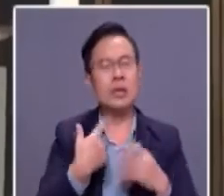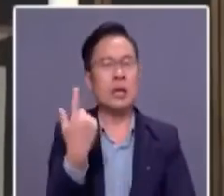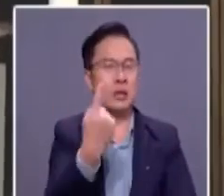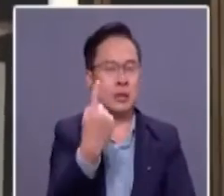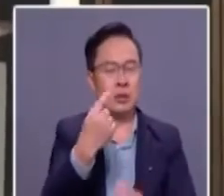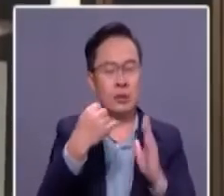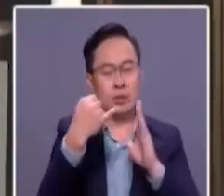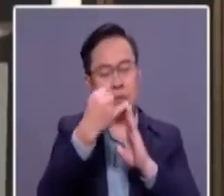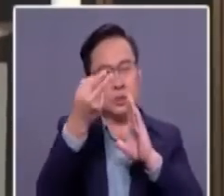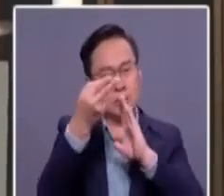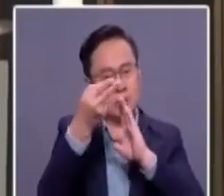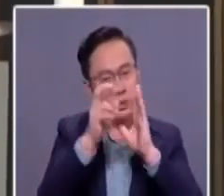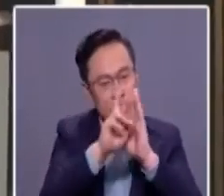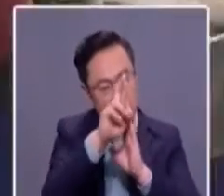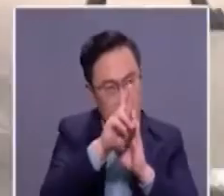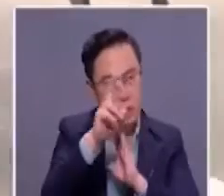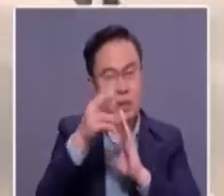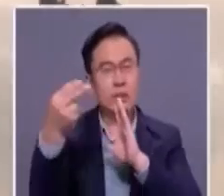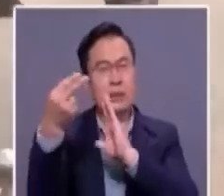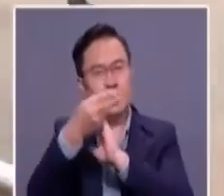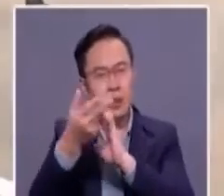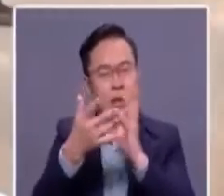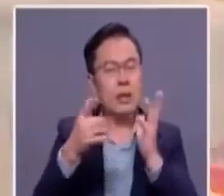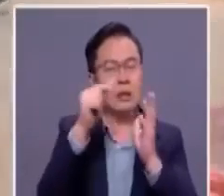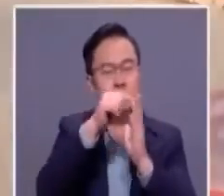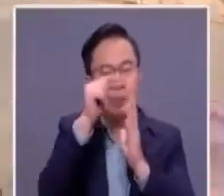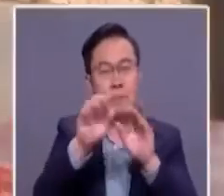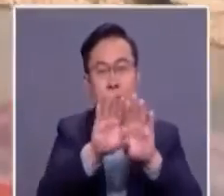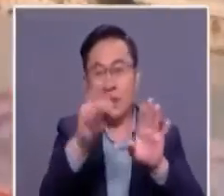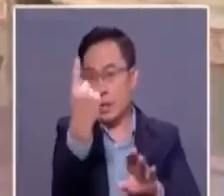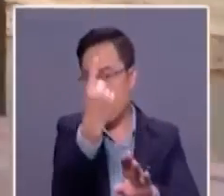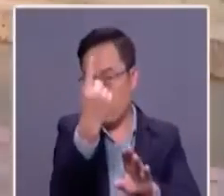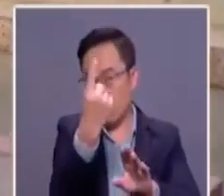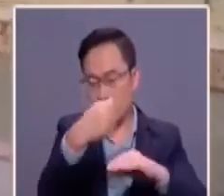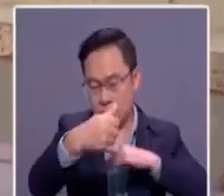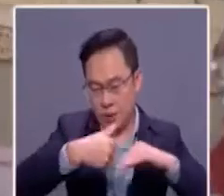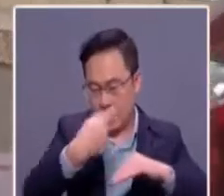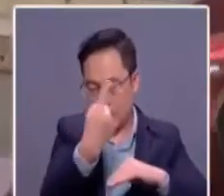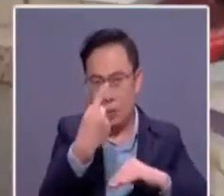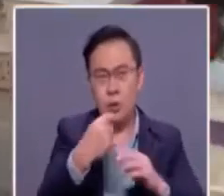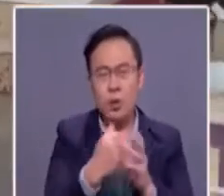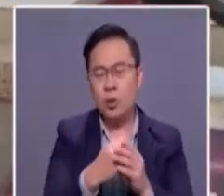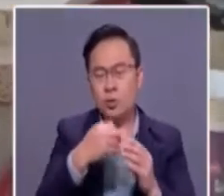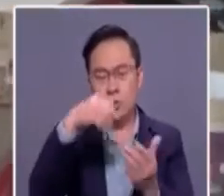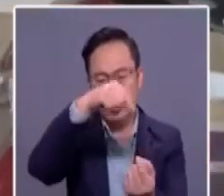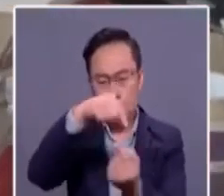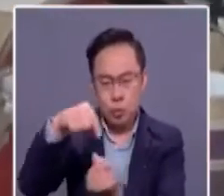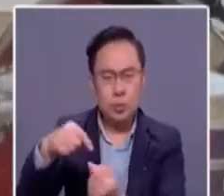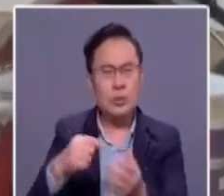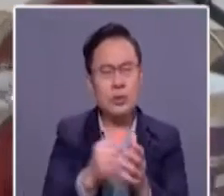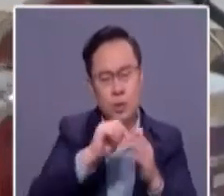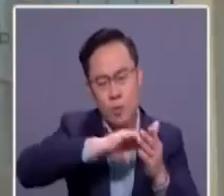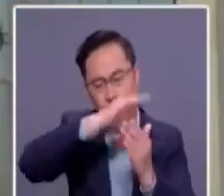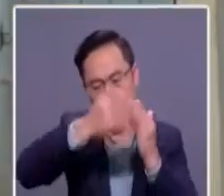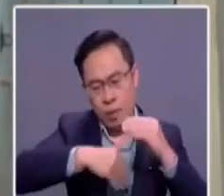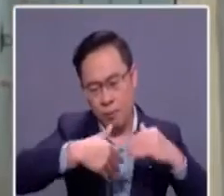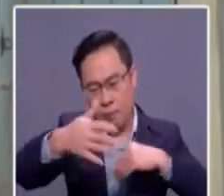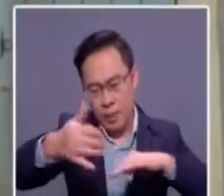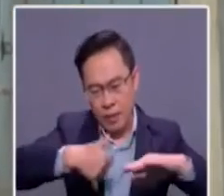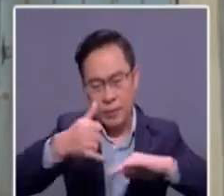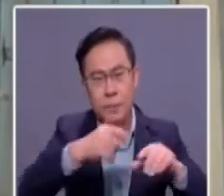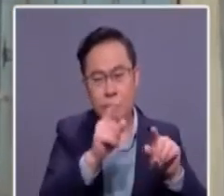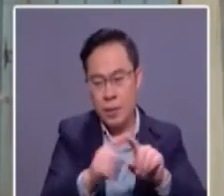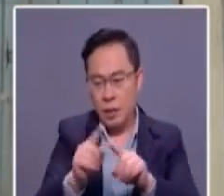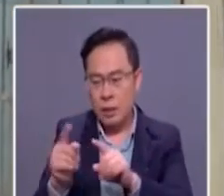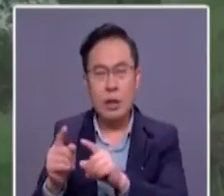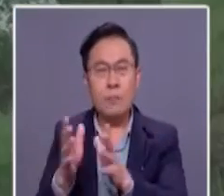3ประเทศเนี่ยยกให้เป็นกรณีพิเศษแต่ถ้าหากมีความจำเป็นผู้ว่าจังหวัดก็สามารถสั่งการให้ปิดจุดผ่านแดนถาวรได้นะ